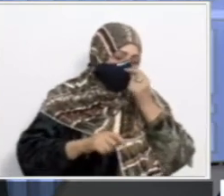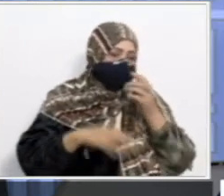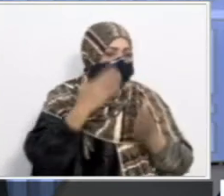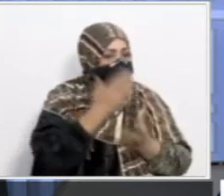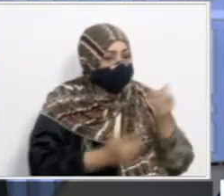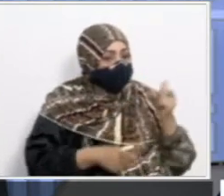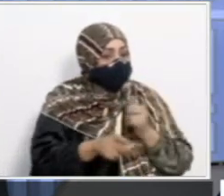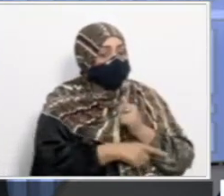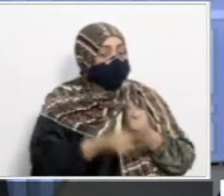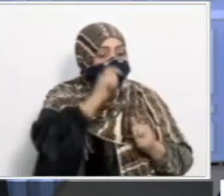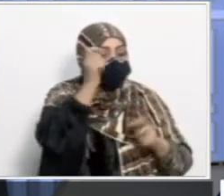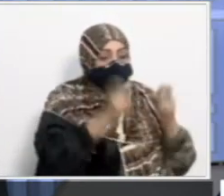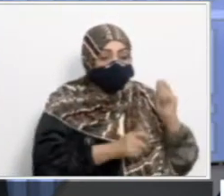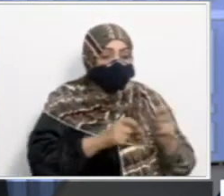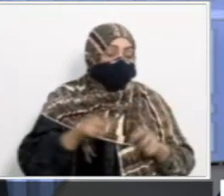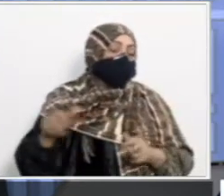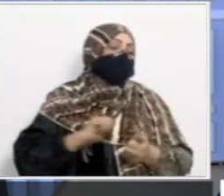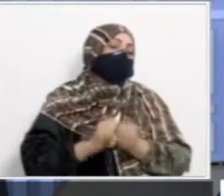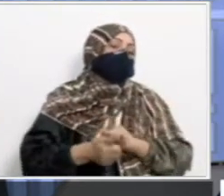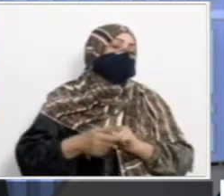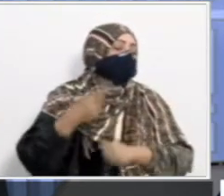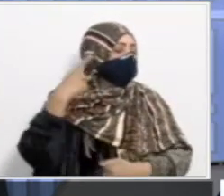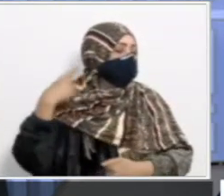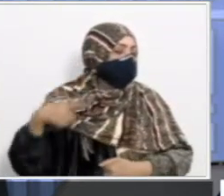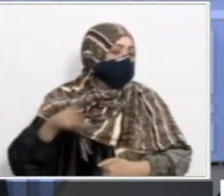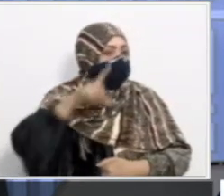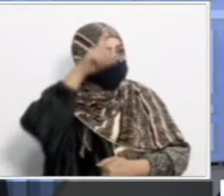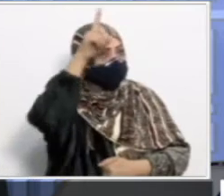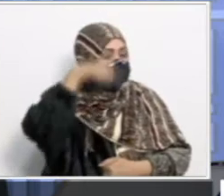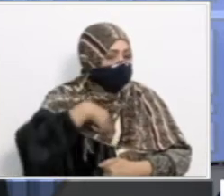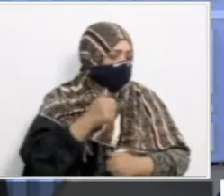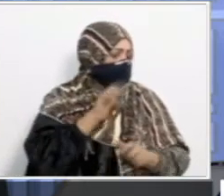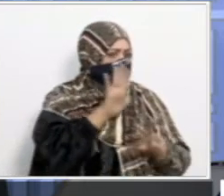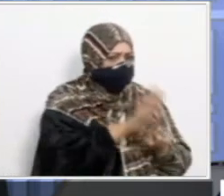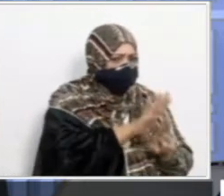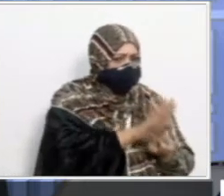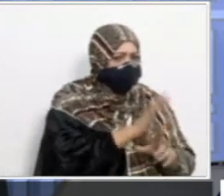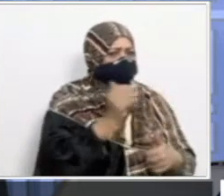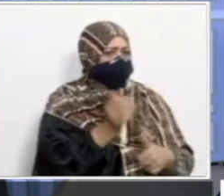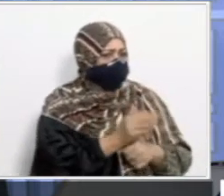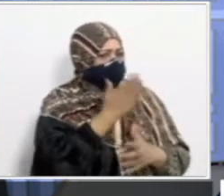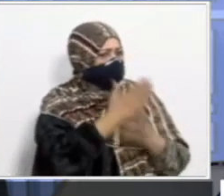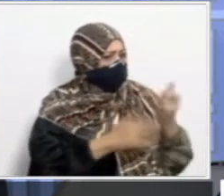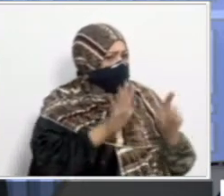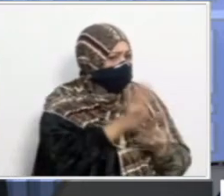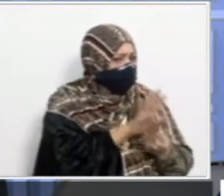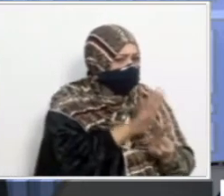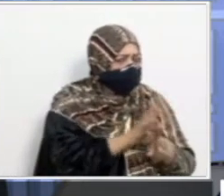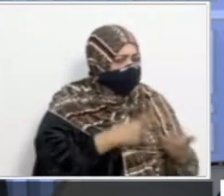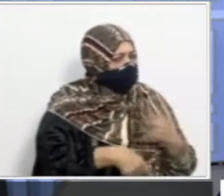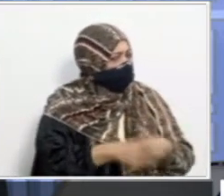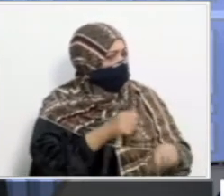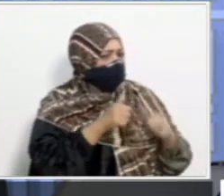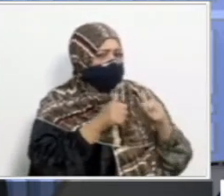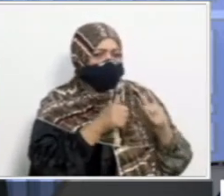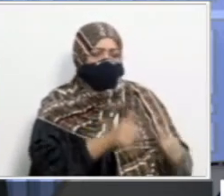وحالك مع الله جيد وحالك مع زوجتك جيد، فلا يجوز لها شرعا أن